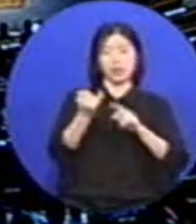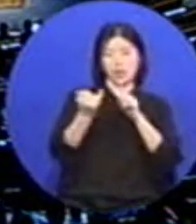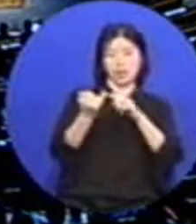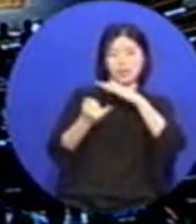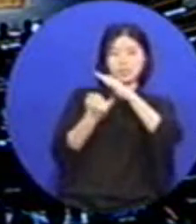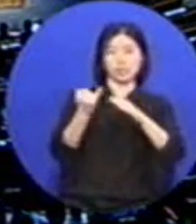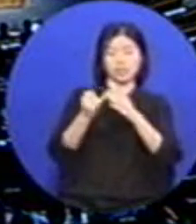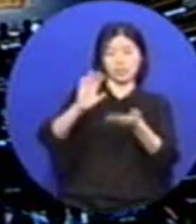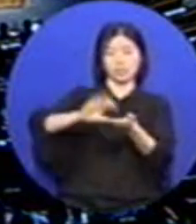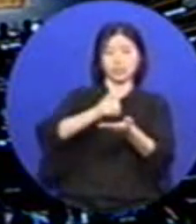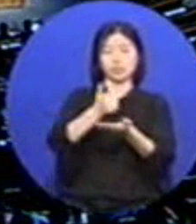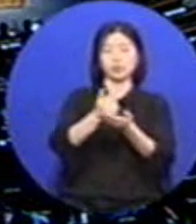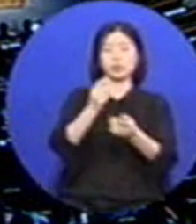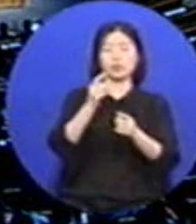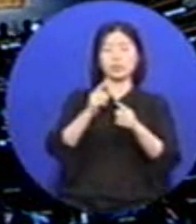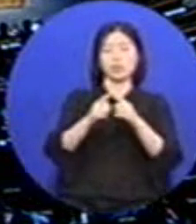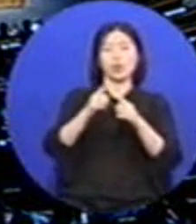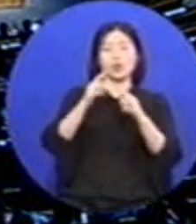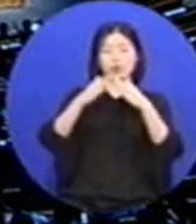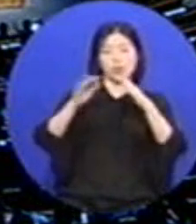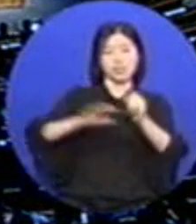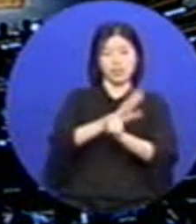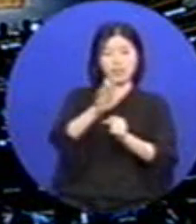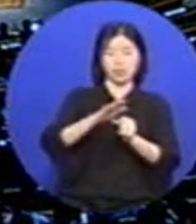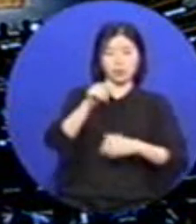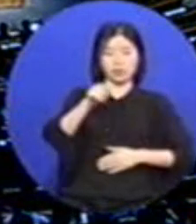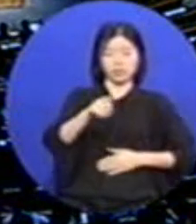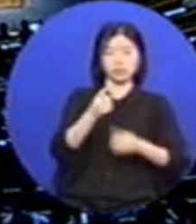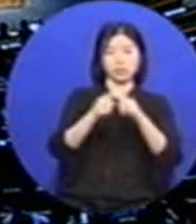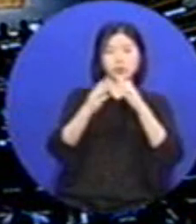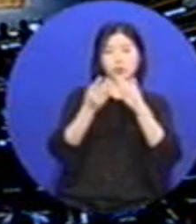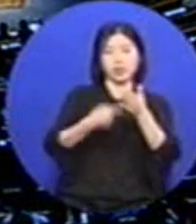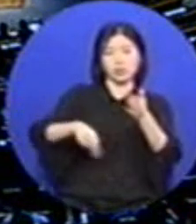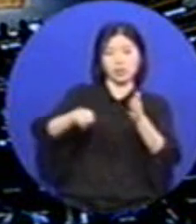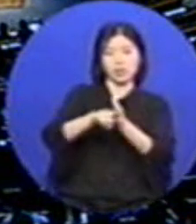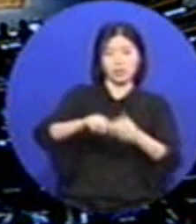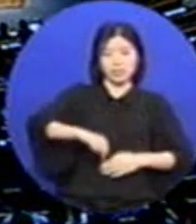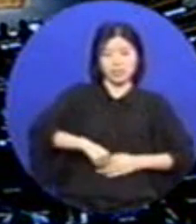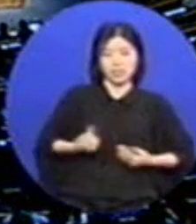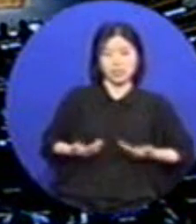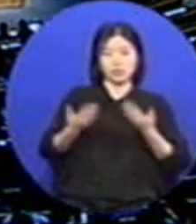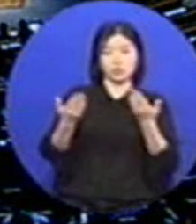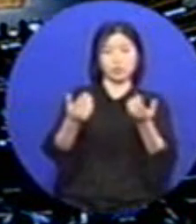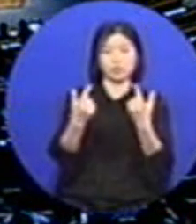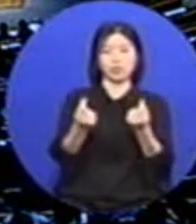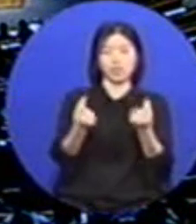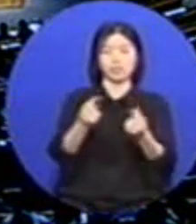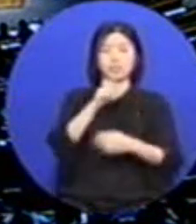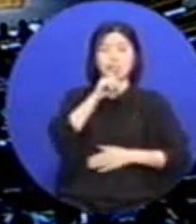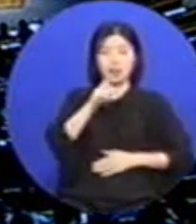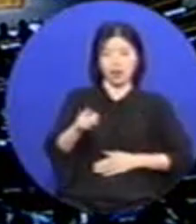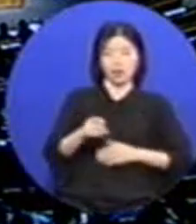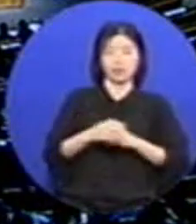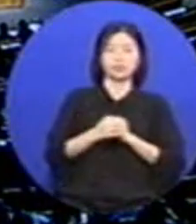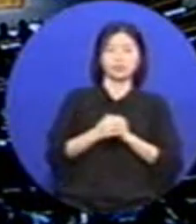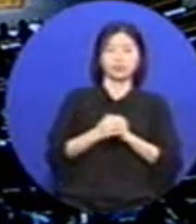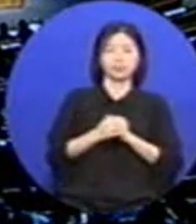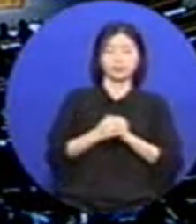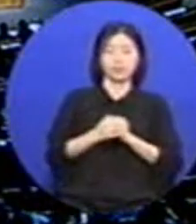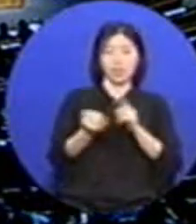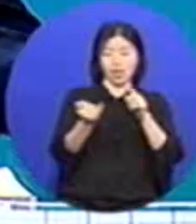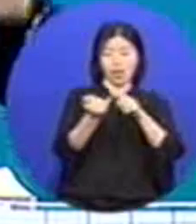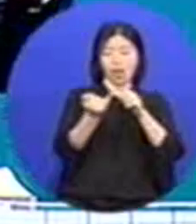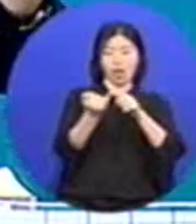교회를 사랑하시고 그 교회를 위하여 자신을 주심 같이 하라 아내